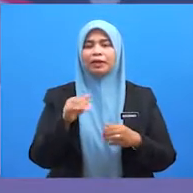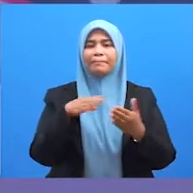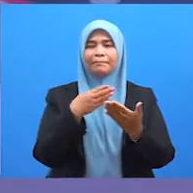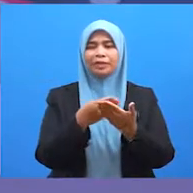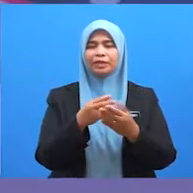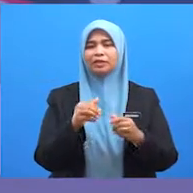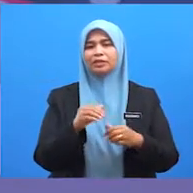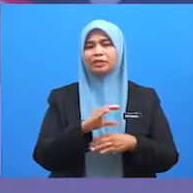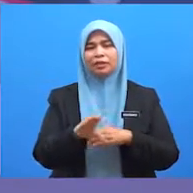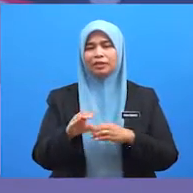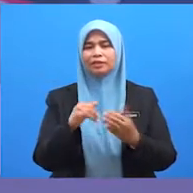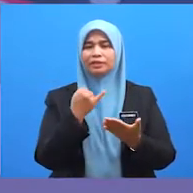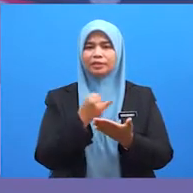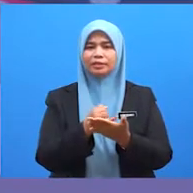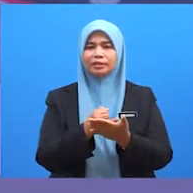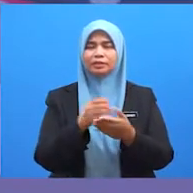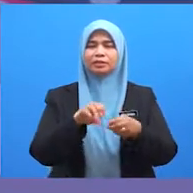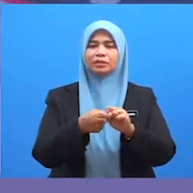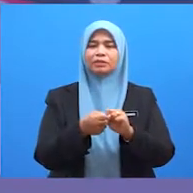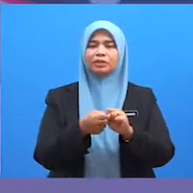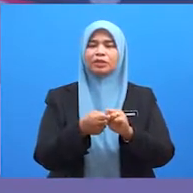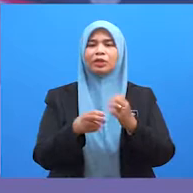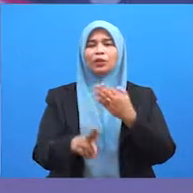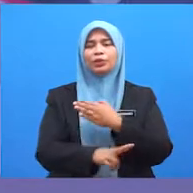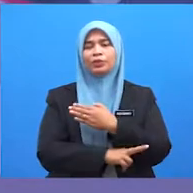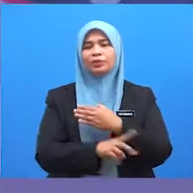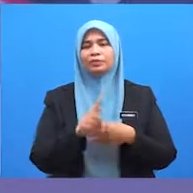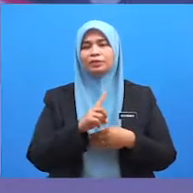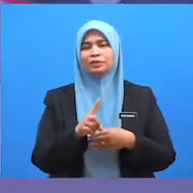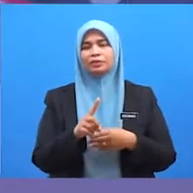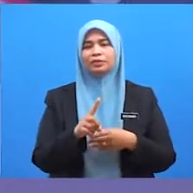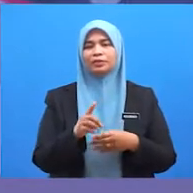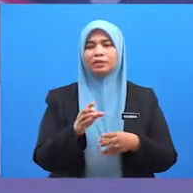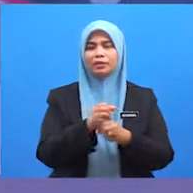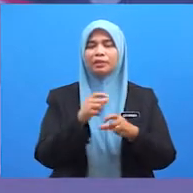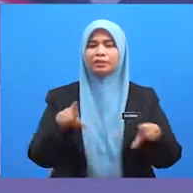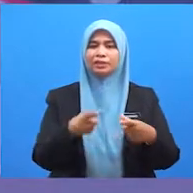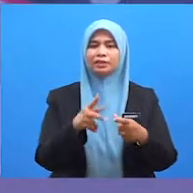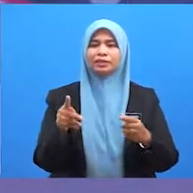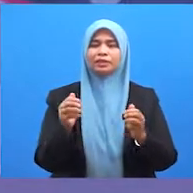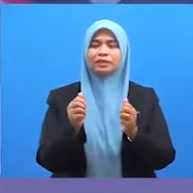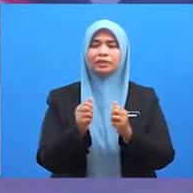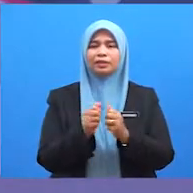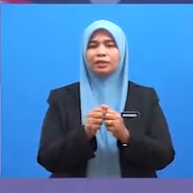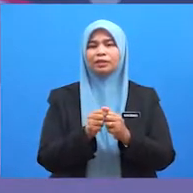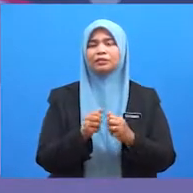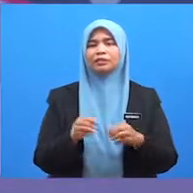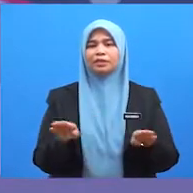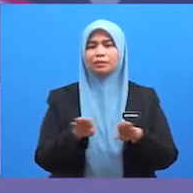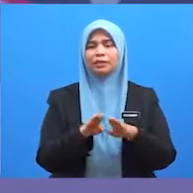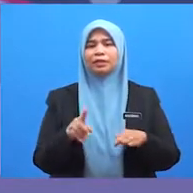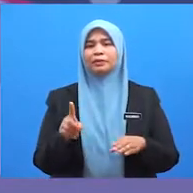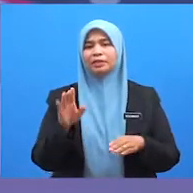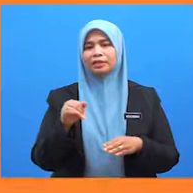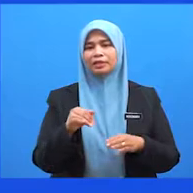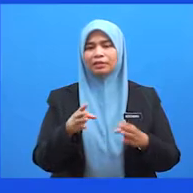mungkar. Semoga syariat Allah akan dapat dilaksanakan sebagaimana yang dikehendaki